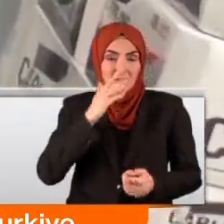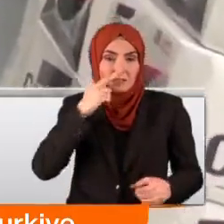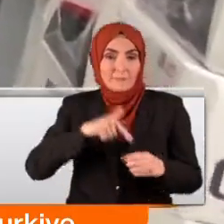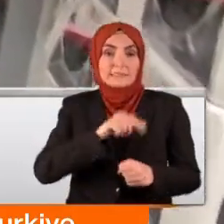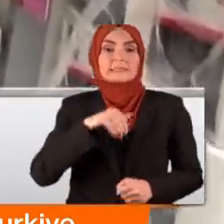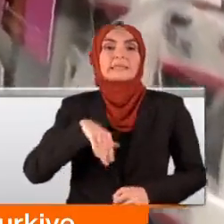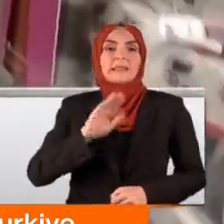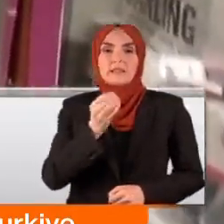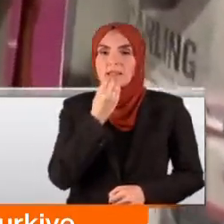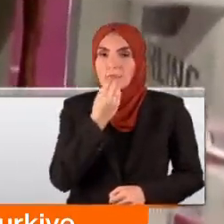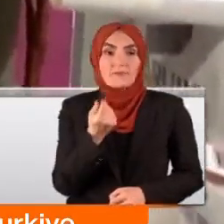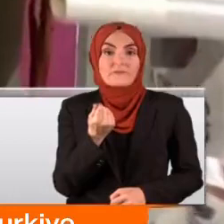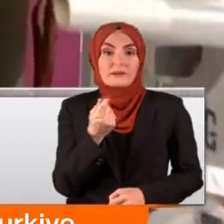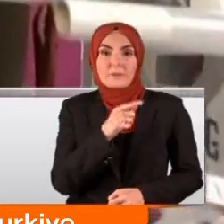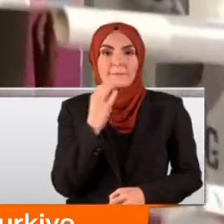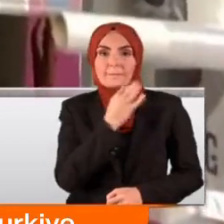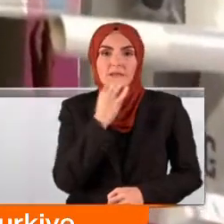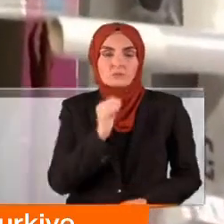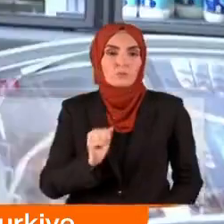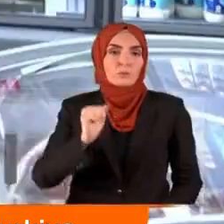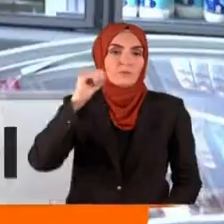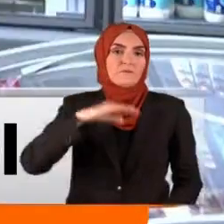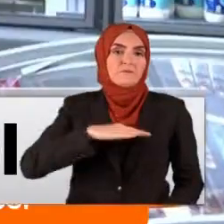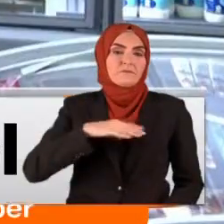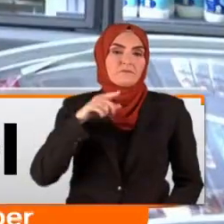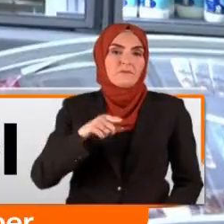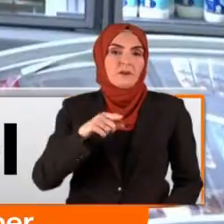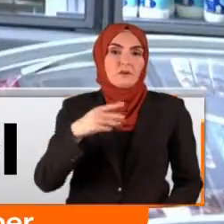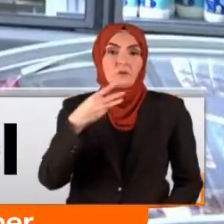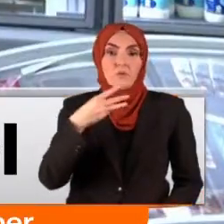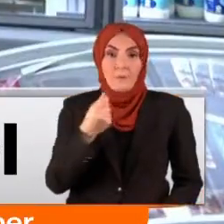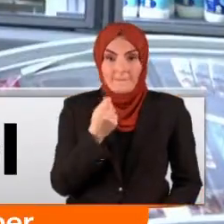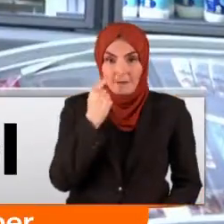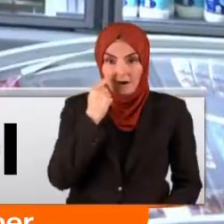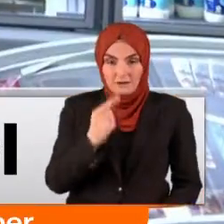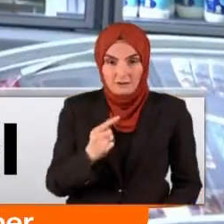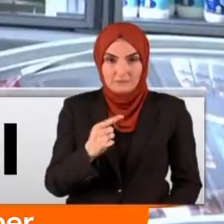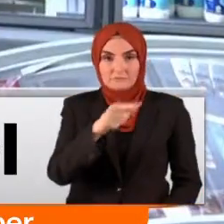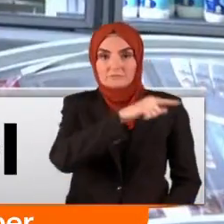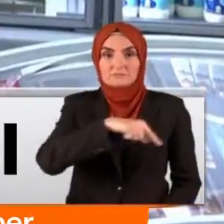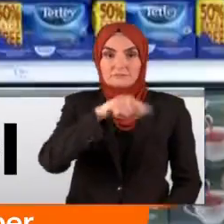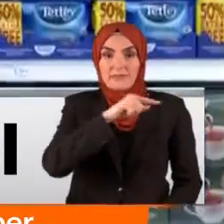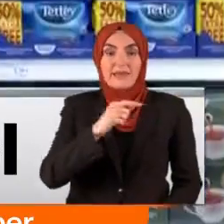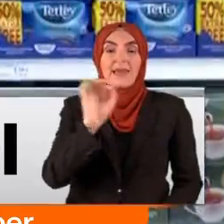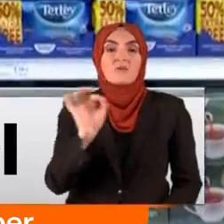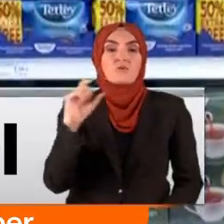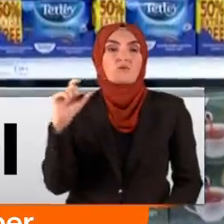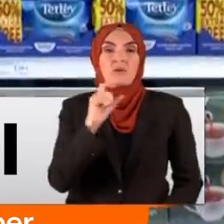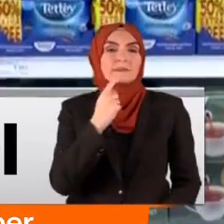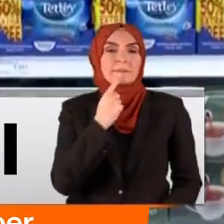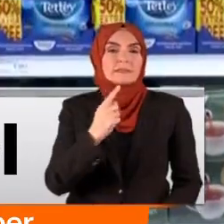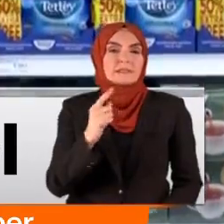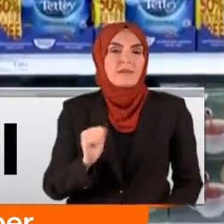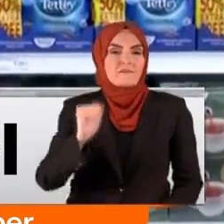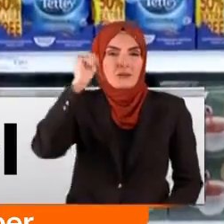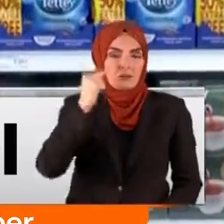değil, gıda fiyatları da benzer şekilde yükselişe geçti. Euro kullanan ülkelerde Eylül ayında yıllık enflasyon son 13 yılın